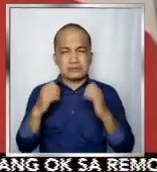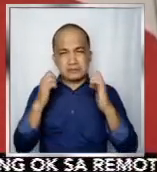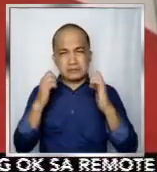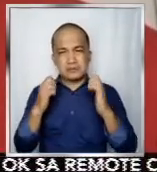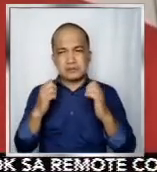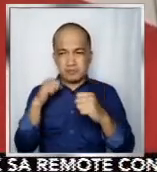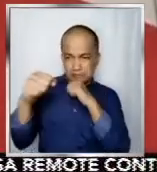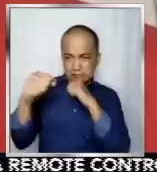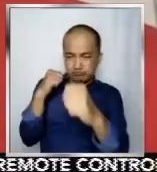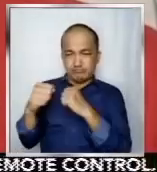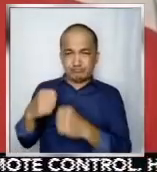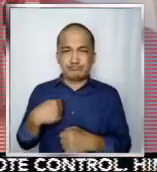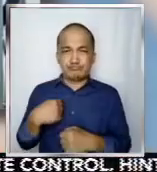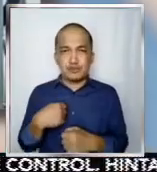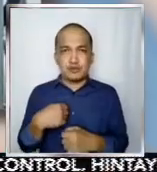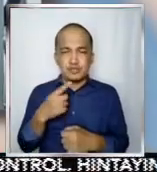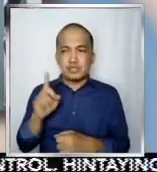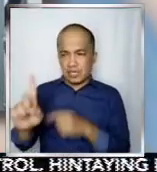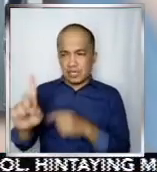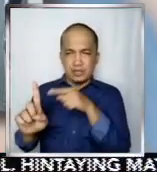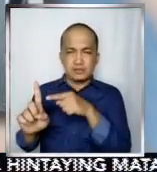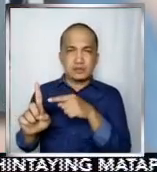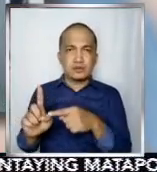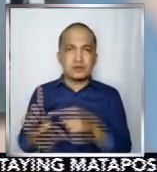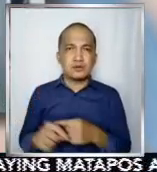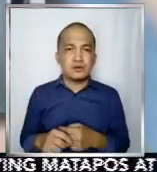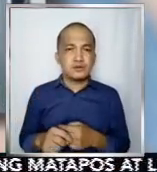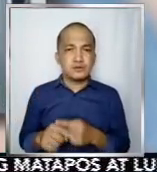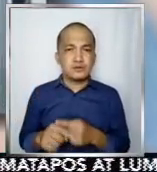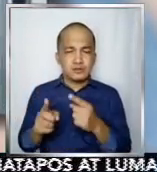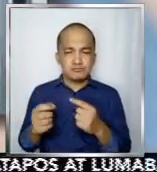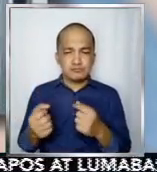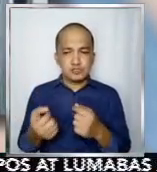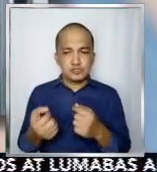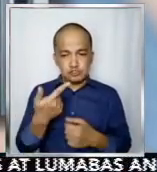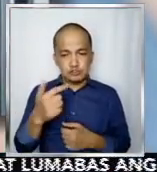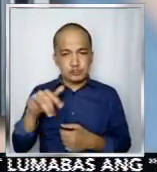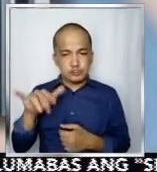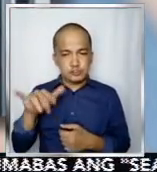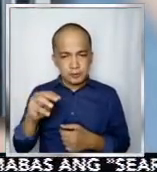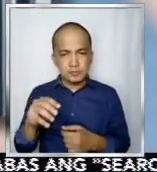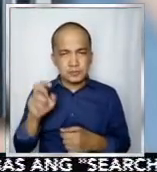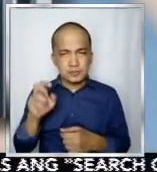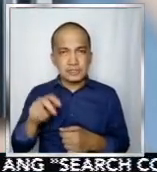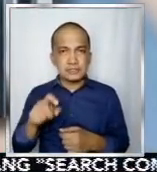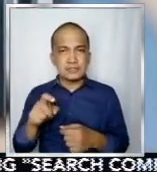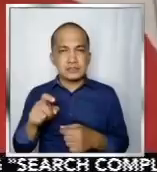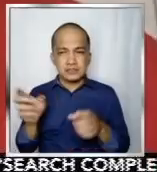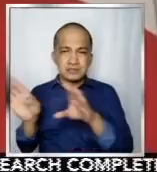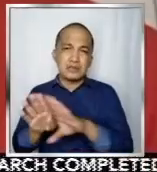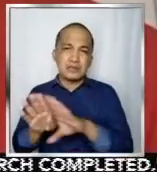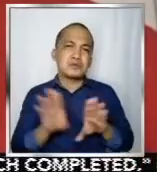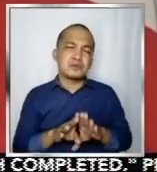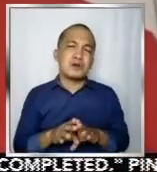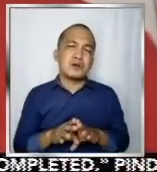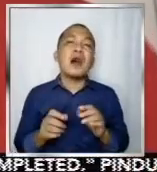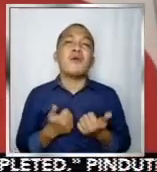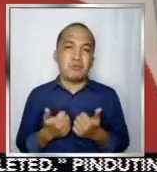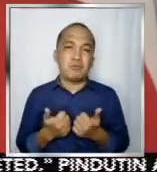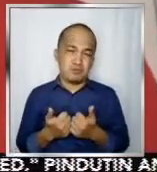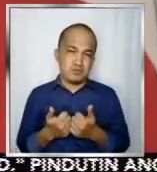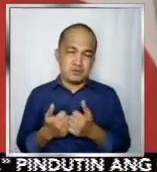isa yun, isa ang mga gyms na kailangan manatiling sarado muna kasi direct contact yan eh. Nakaka-stress nga isipin